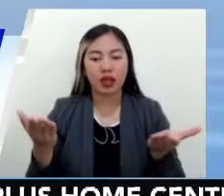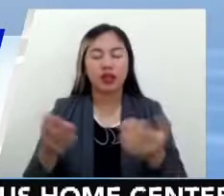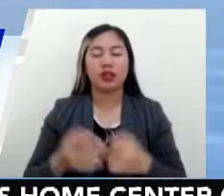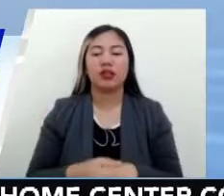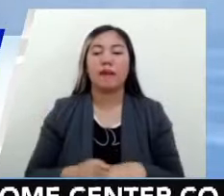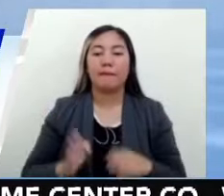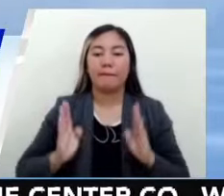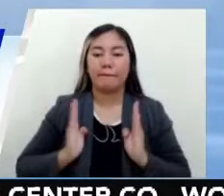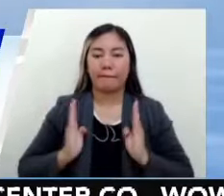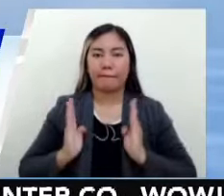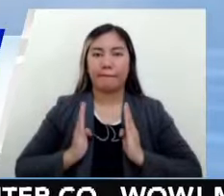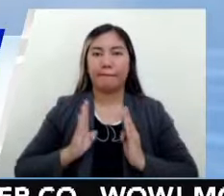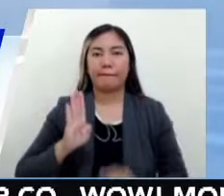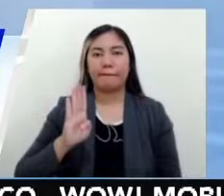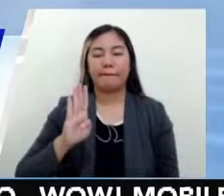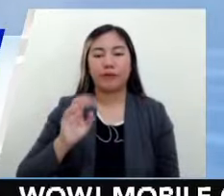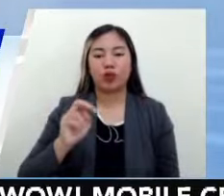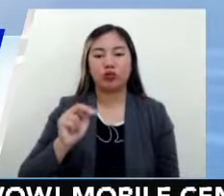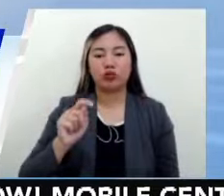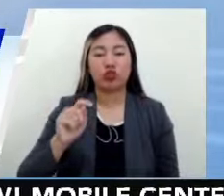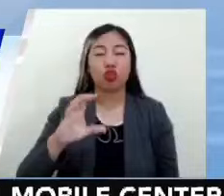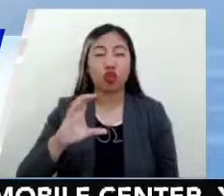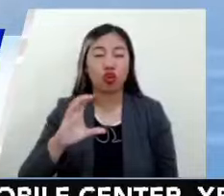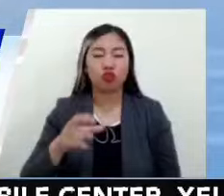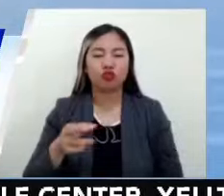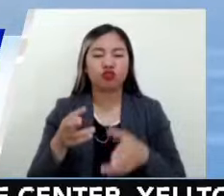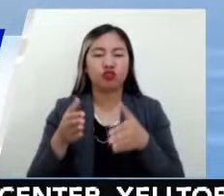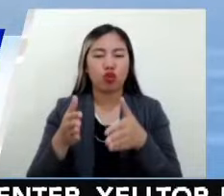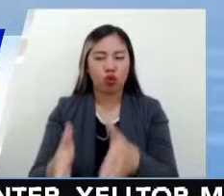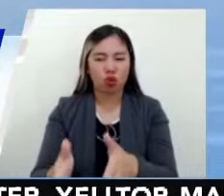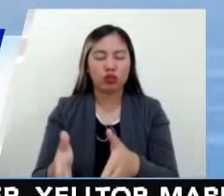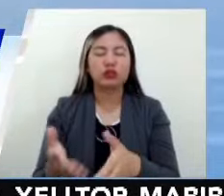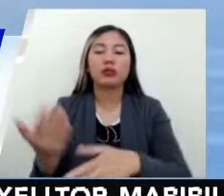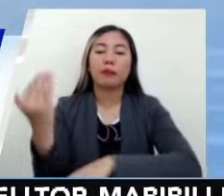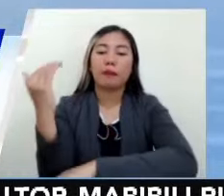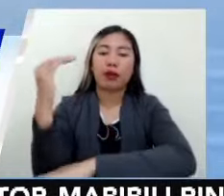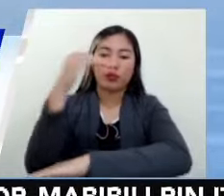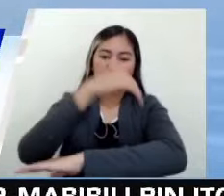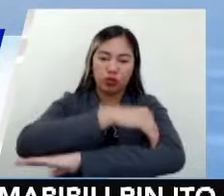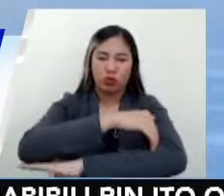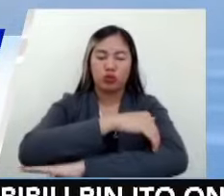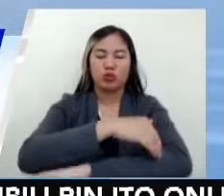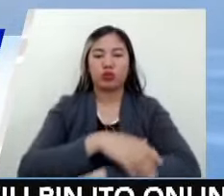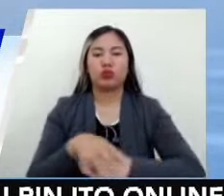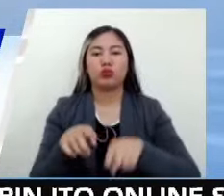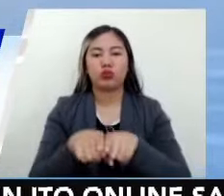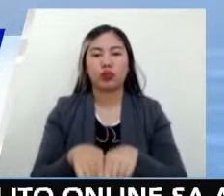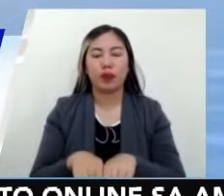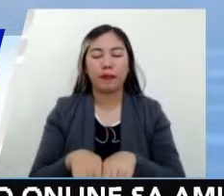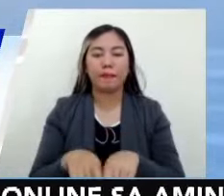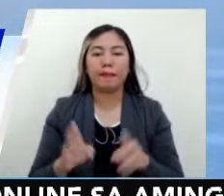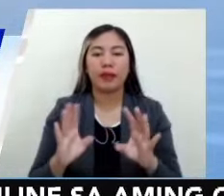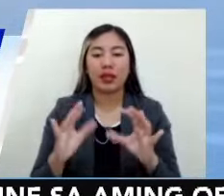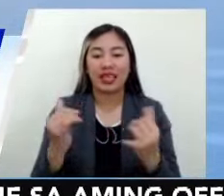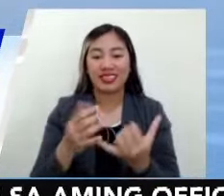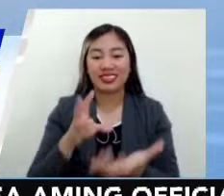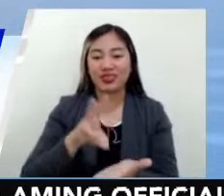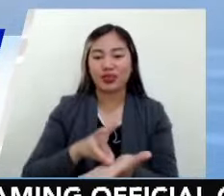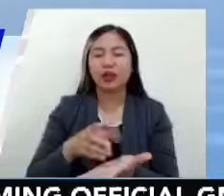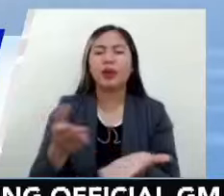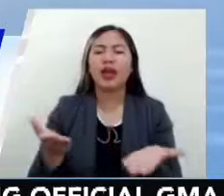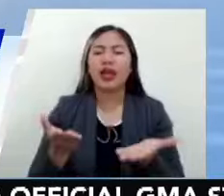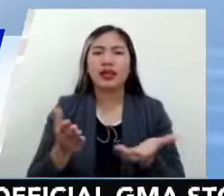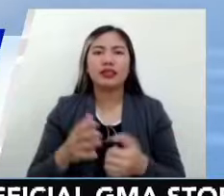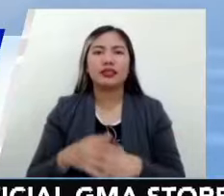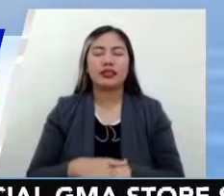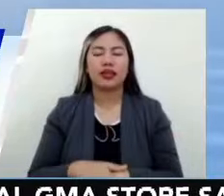Mountain Province may landslide din sa National Road ng balantoy poblation area sa balbalan calinga nagsasagawa na ng